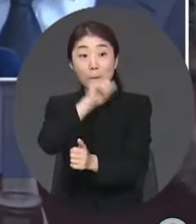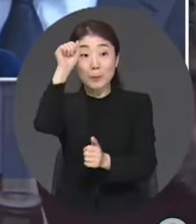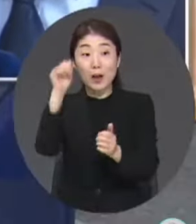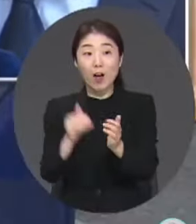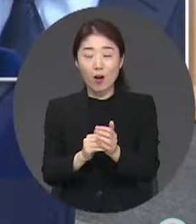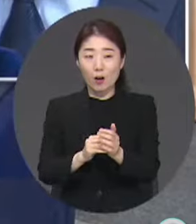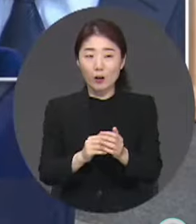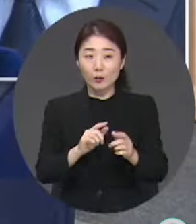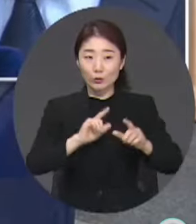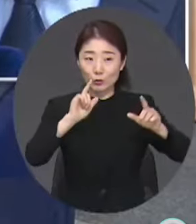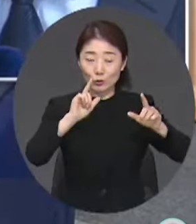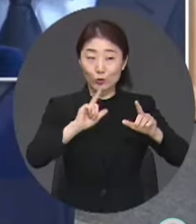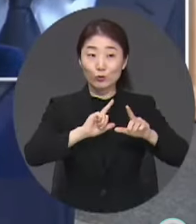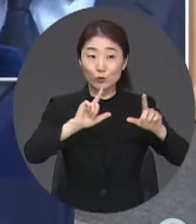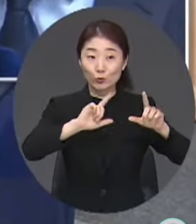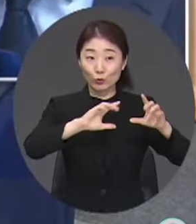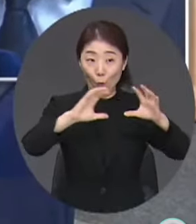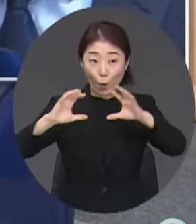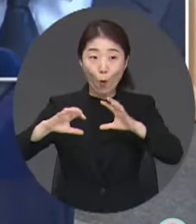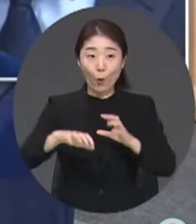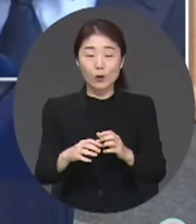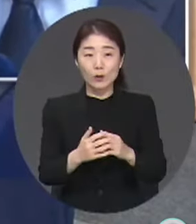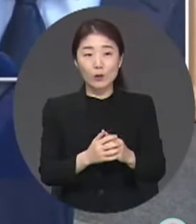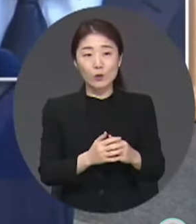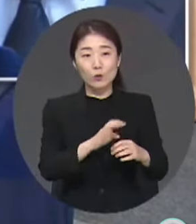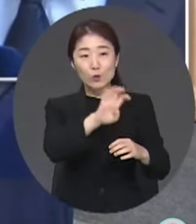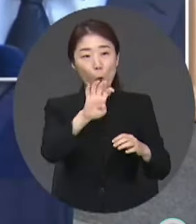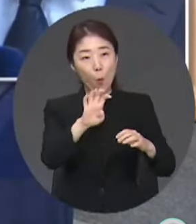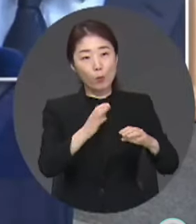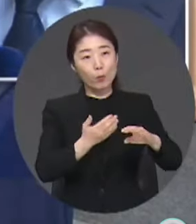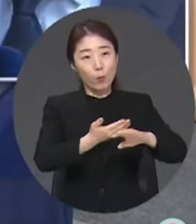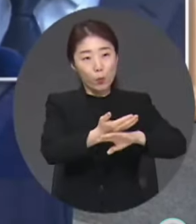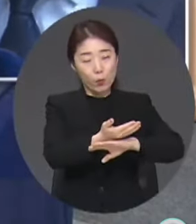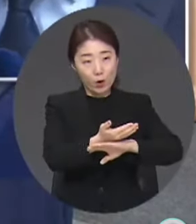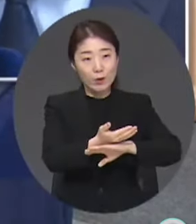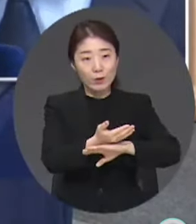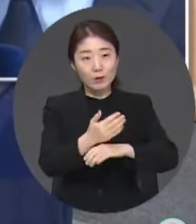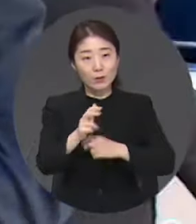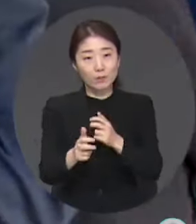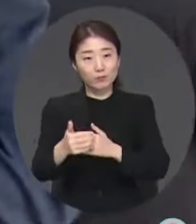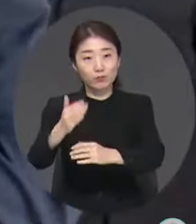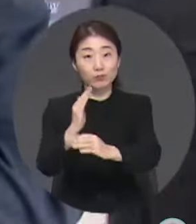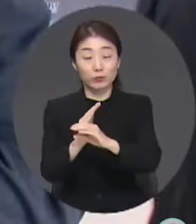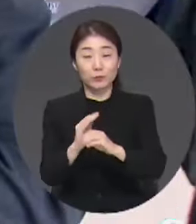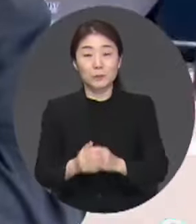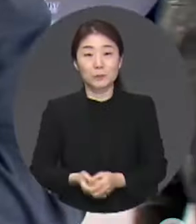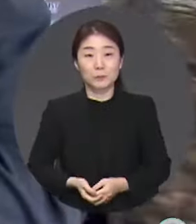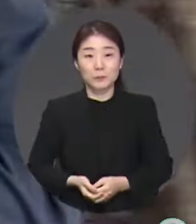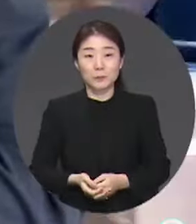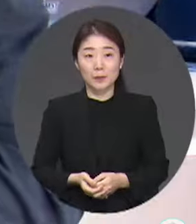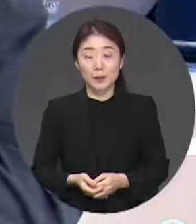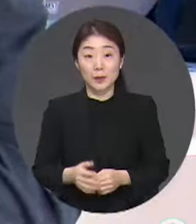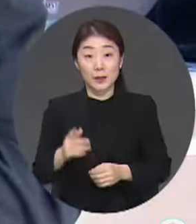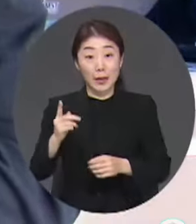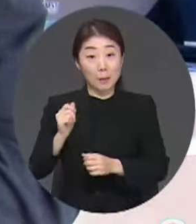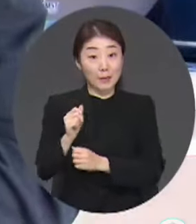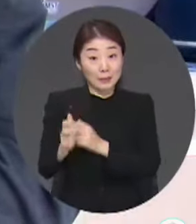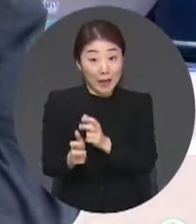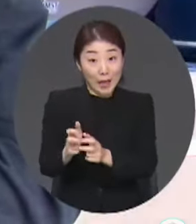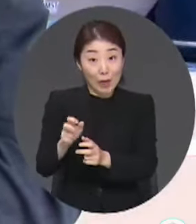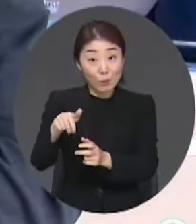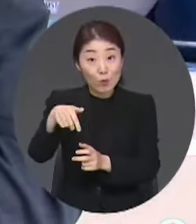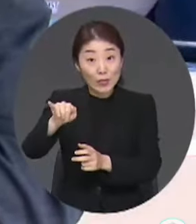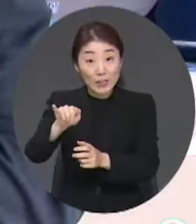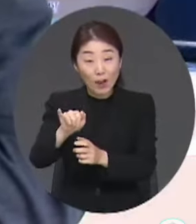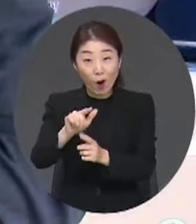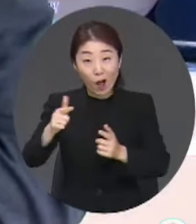쪽에 어떤 시장 교도와 진출을 위해서 나름대로 지금 저희가 사업을 진행하고 있습니다. 이처럼 K-방산의 첨단 무기체계를